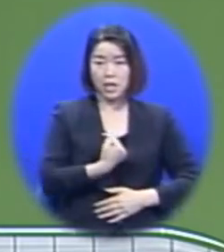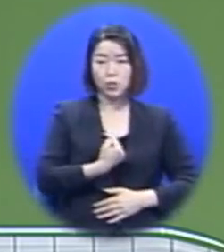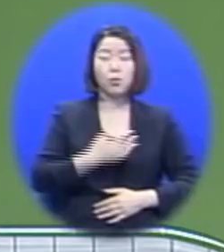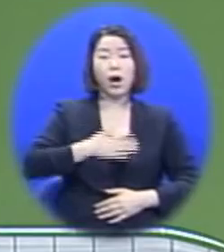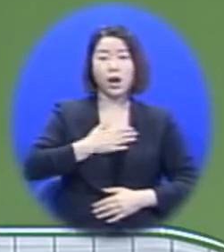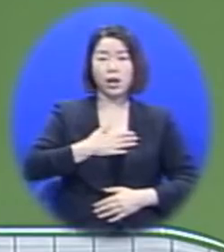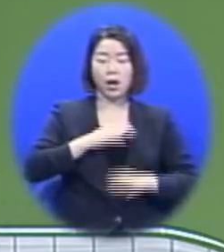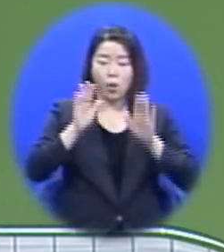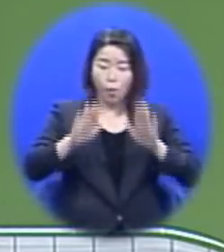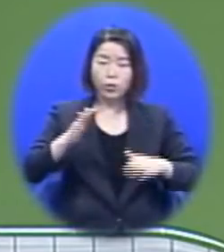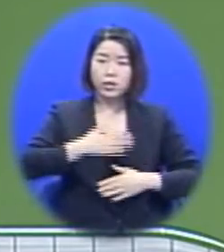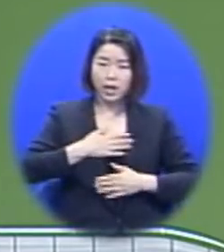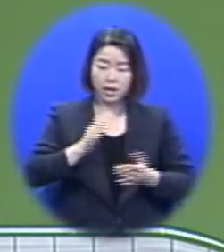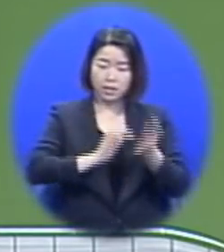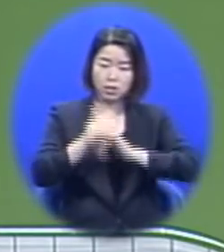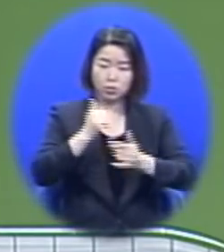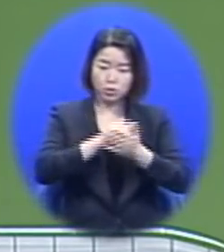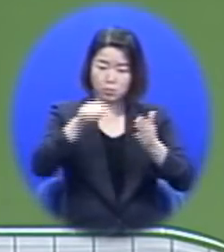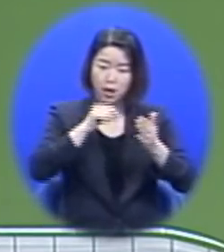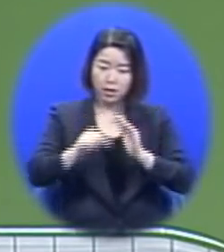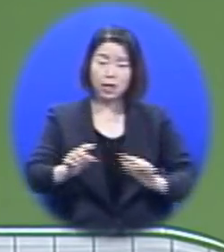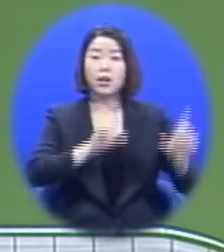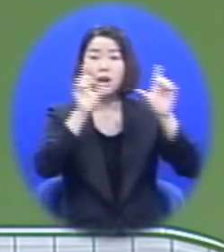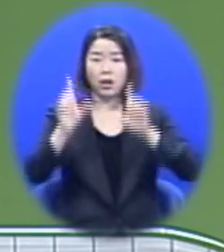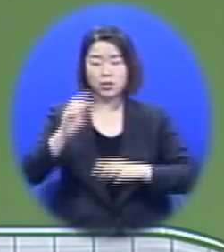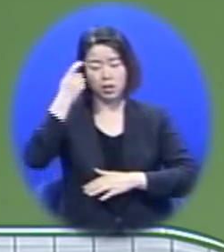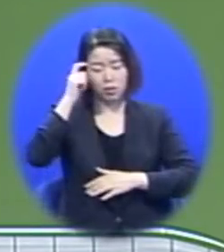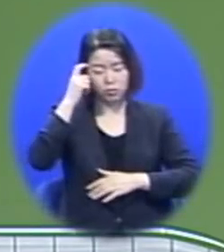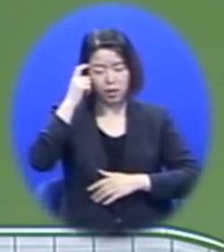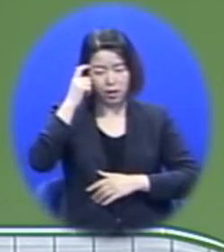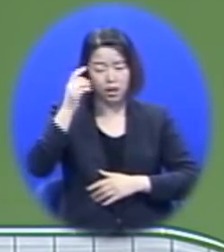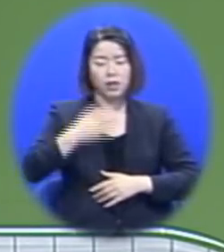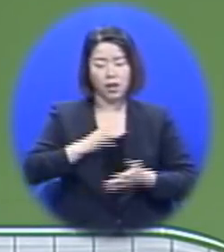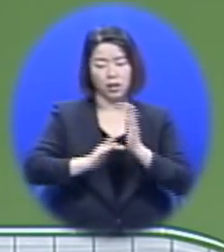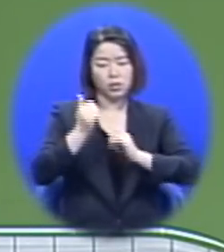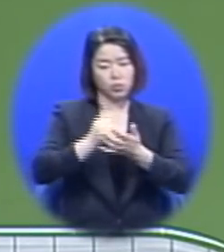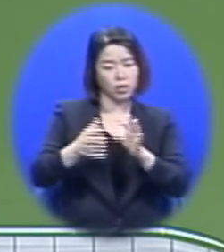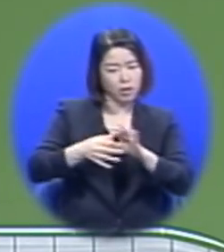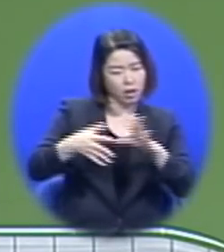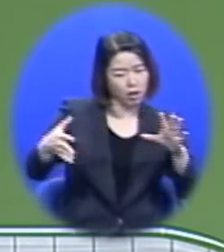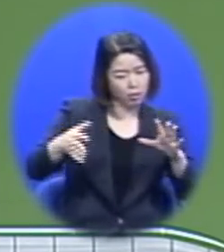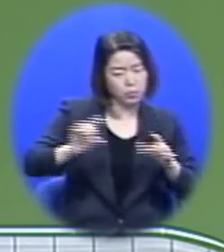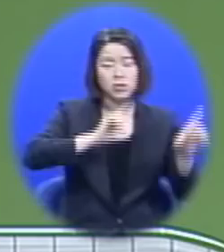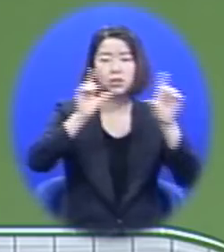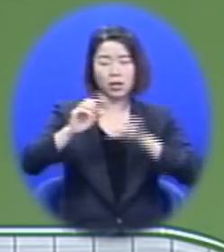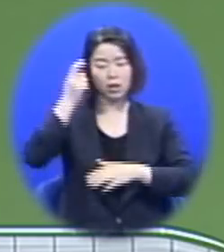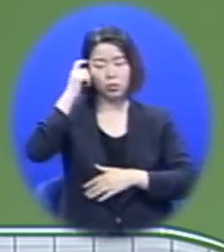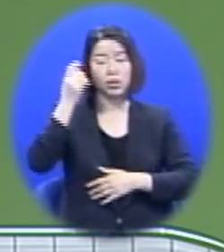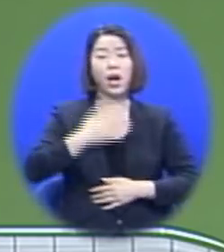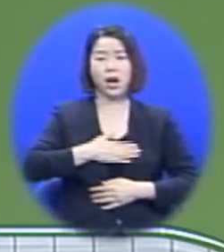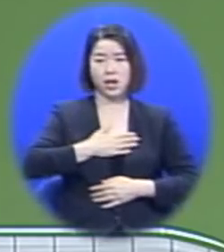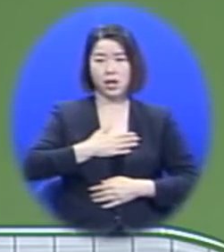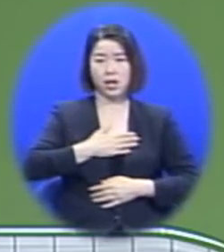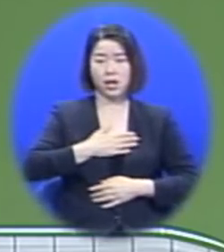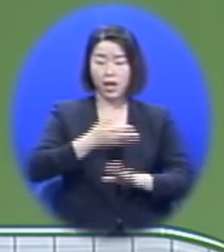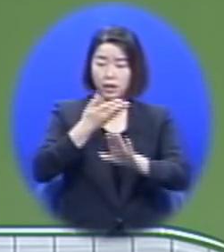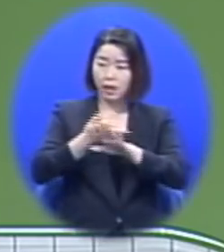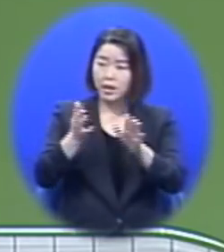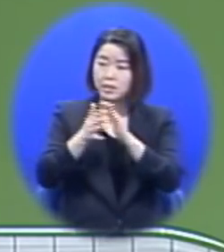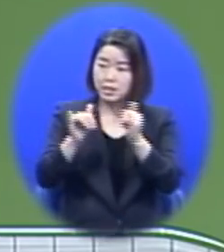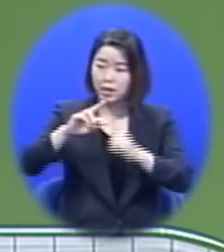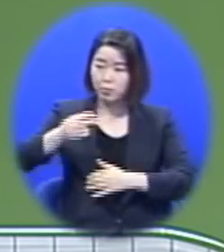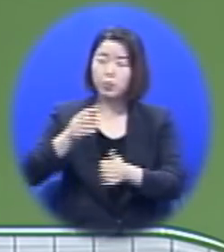내가 오늘 예수님 안에 거하고 살았구나. 오늘 내가 예수님과 상관없이 살았구나. 다른 사람도 도와드릴 수 있게 된